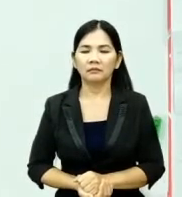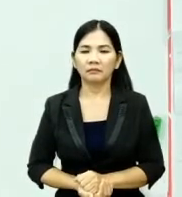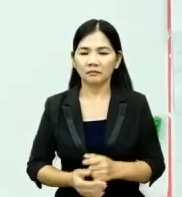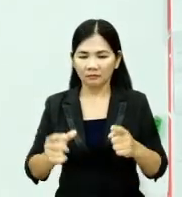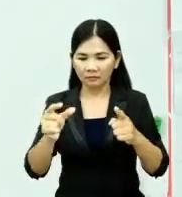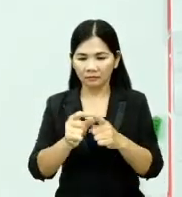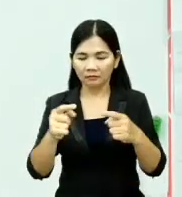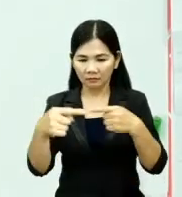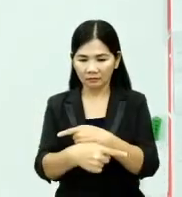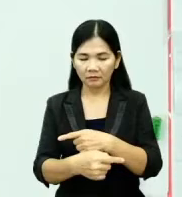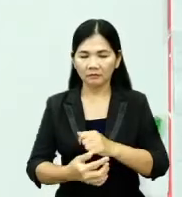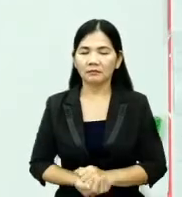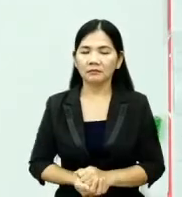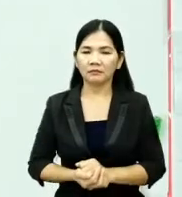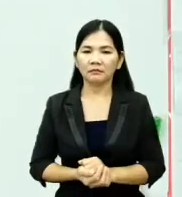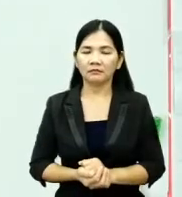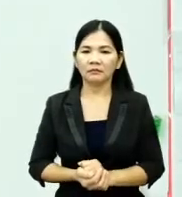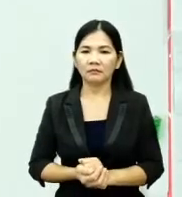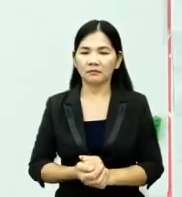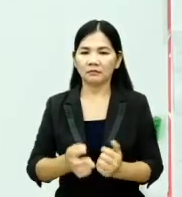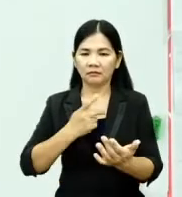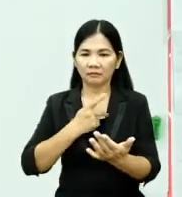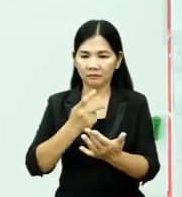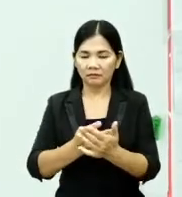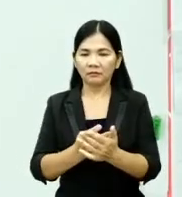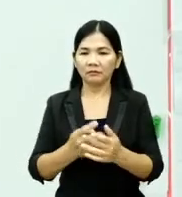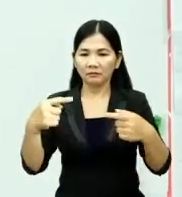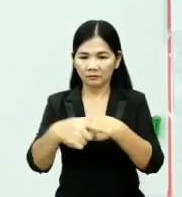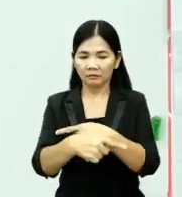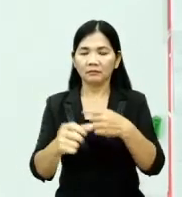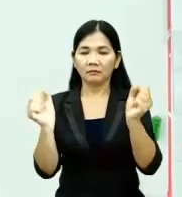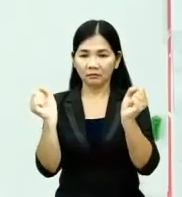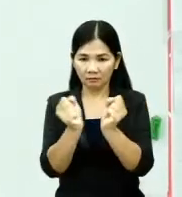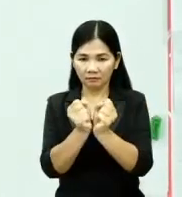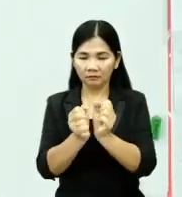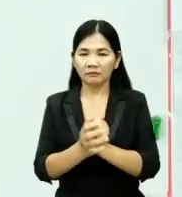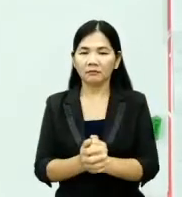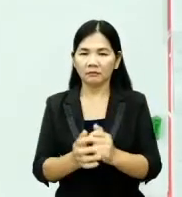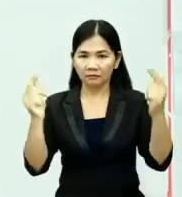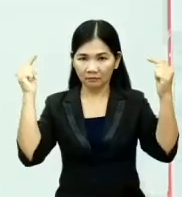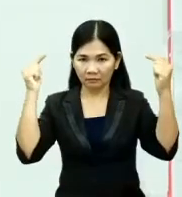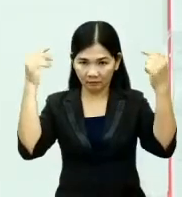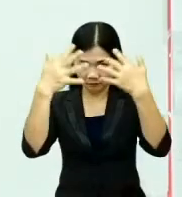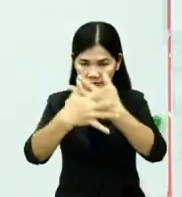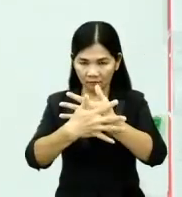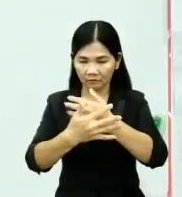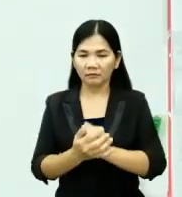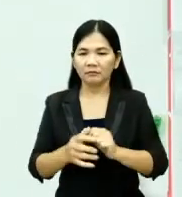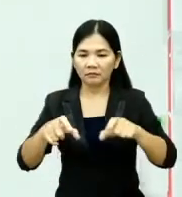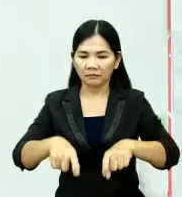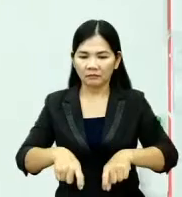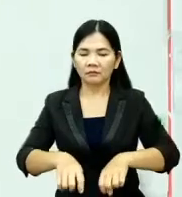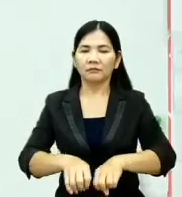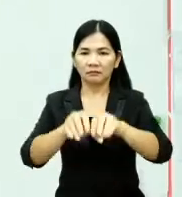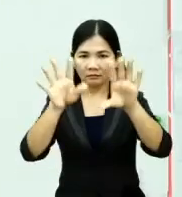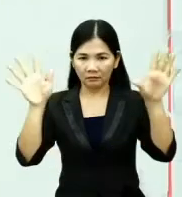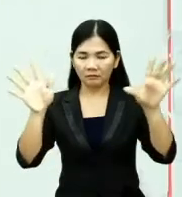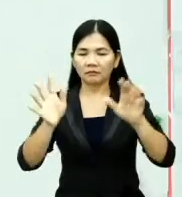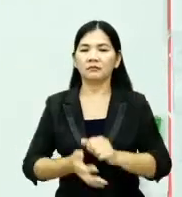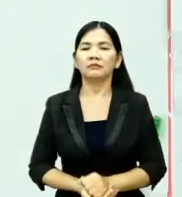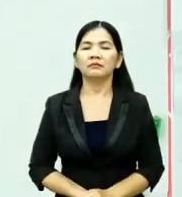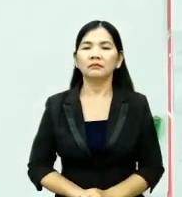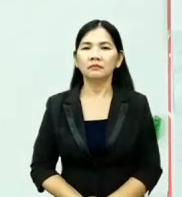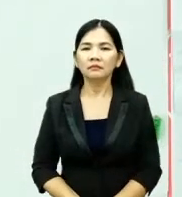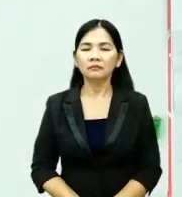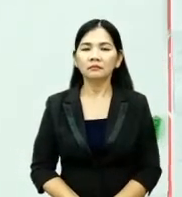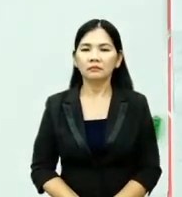tiếp tùy cún tối nâng tổ ngơ ngất ngơ ngủ tối nâng plus